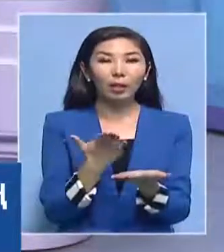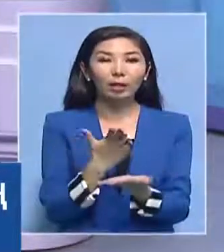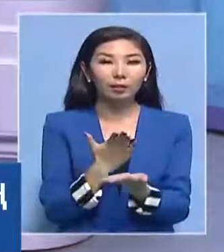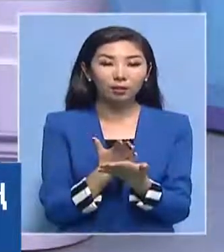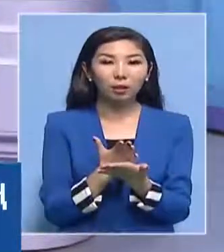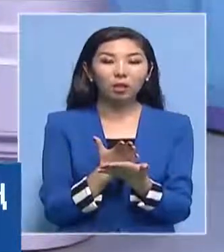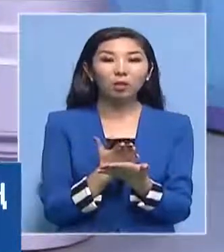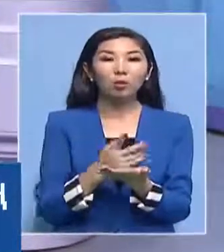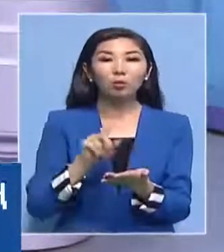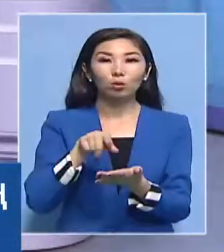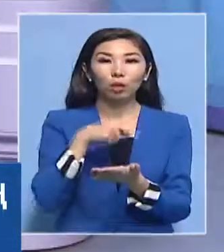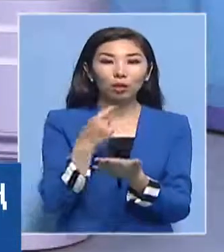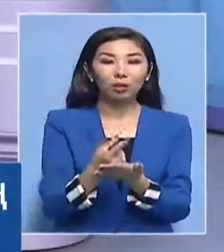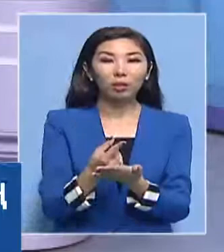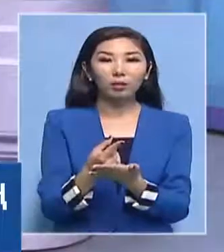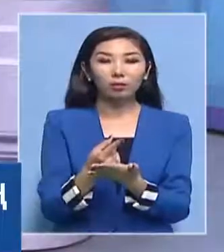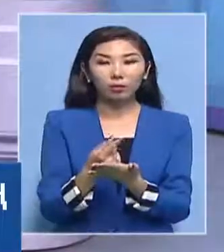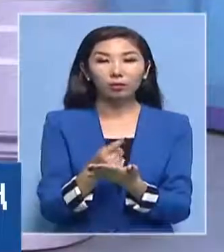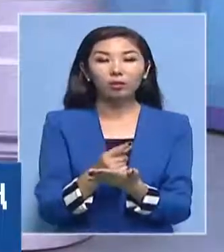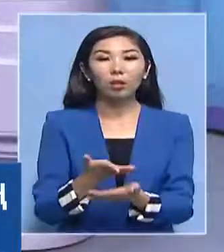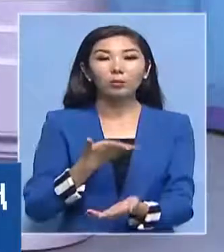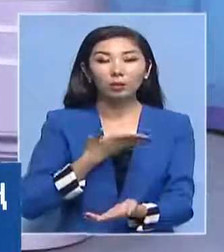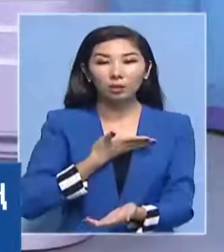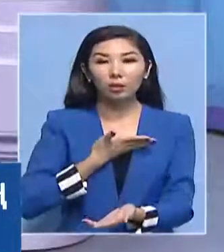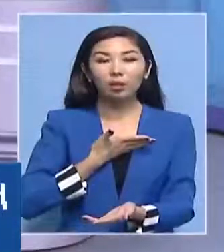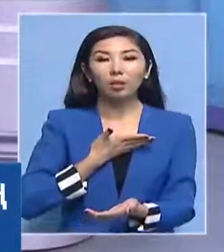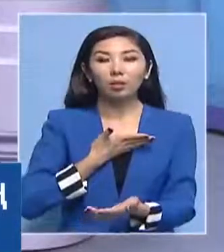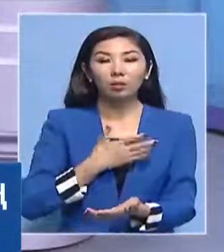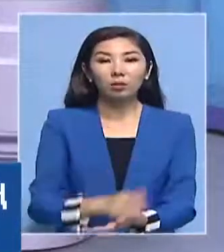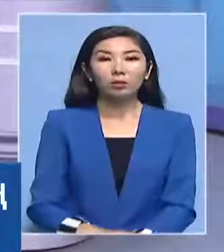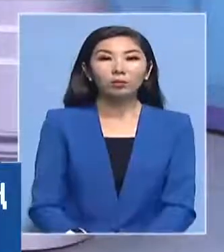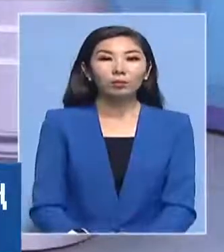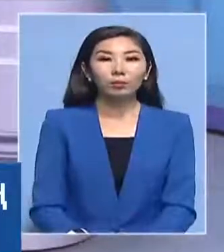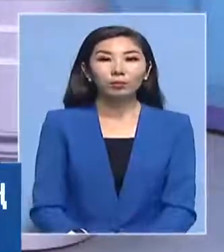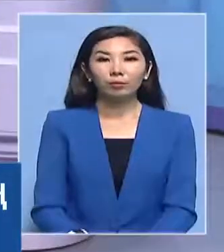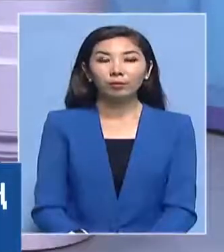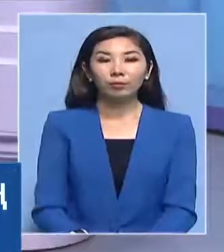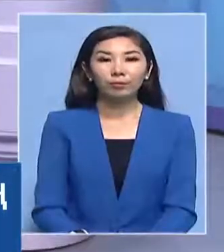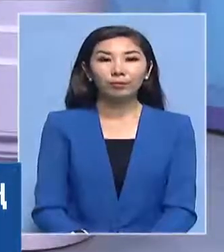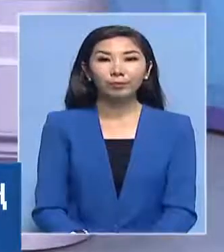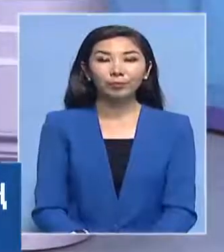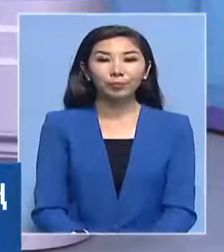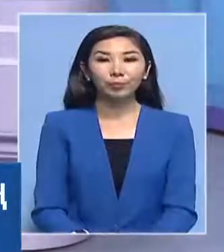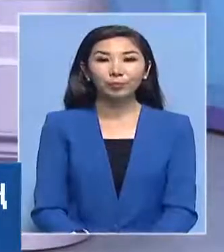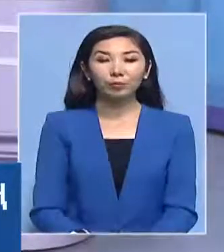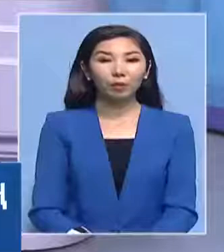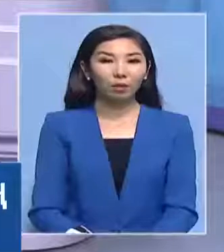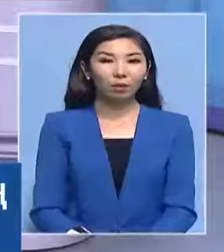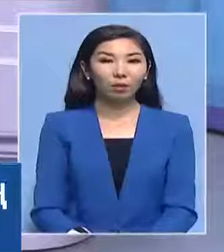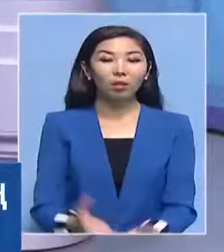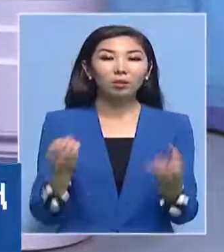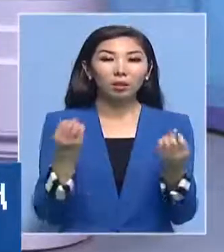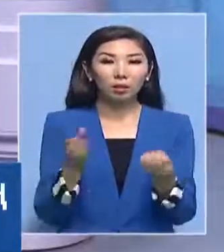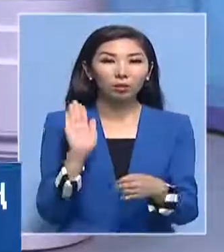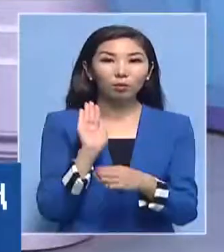шығарды. Сондай сұрақтар ол жаңағы біздің деңгейде шешілмейтін сұрақтар ғой. Сол үшін жаңағы осы көтерді.